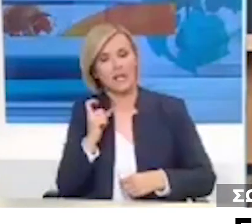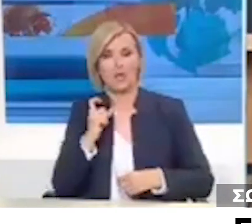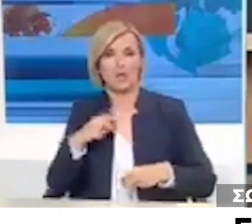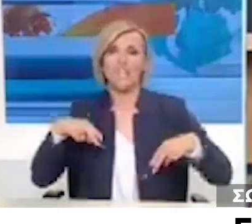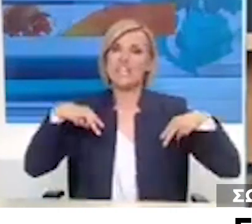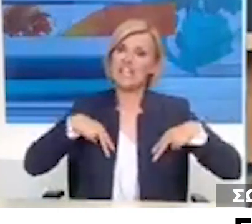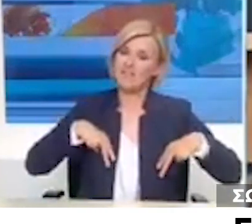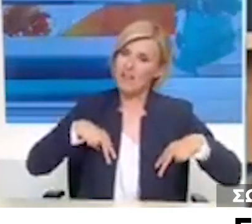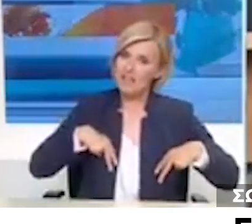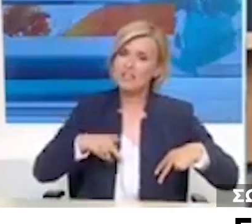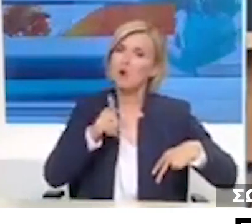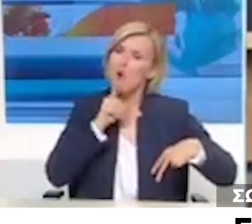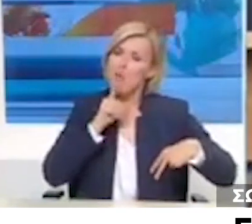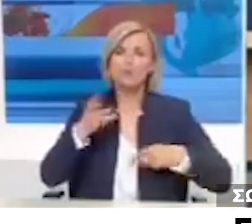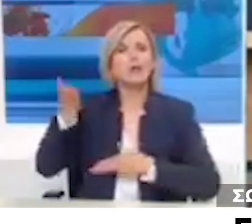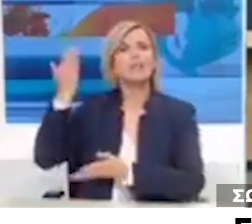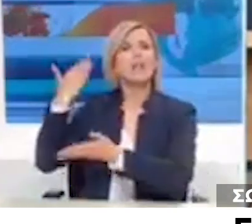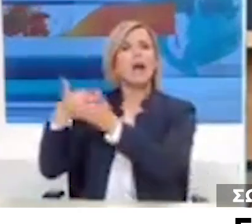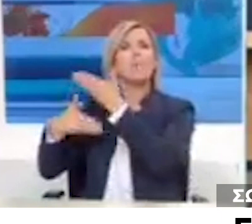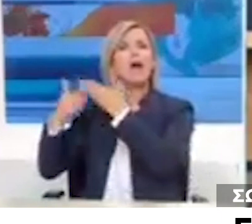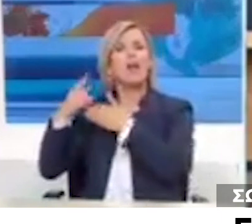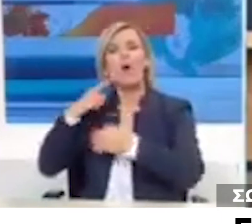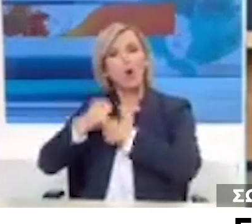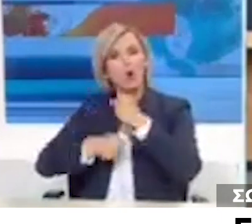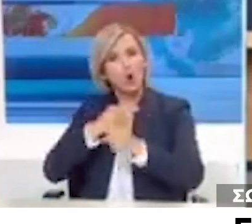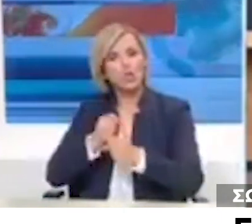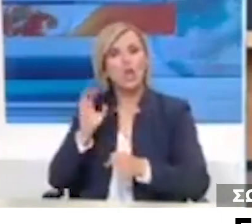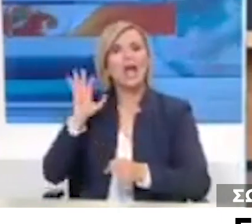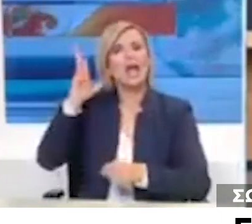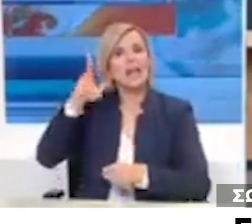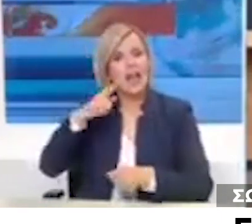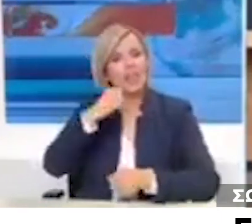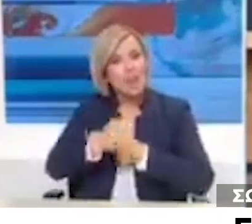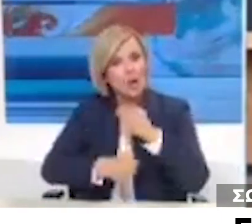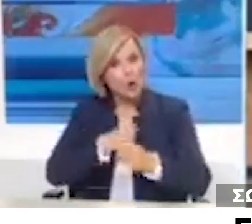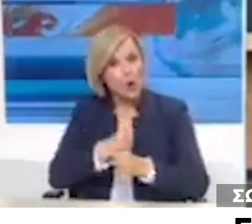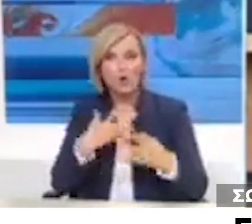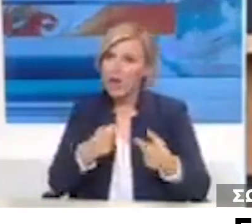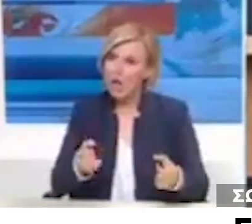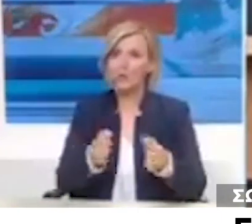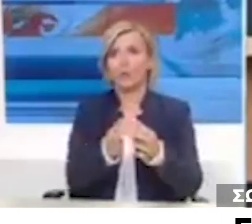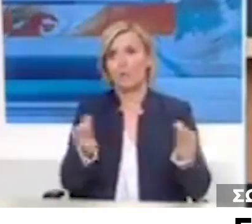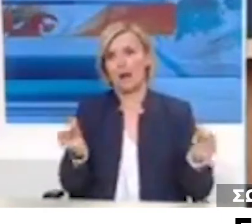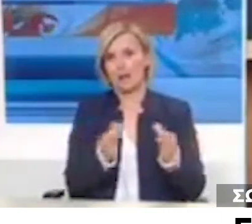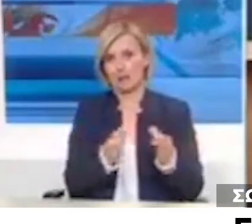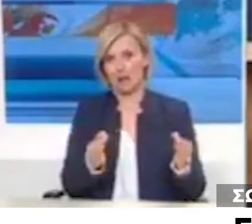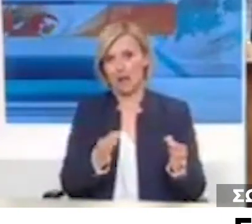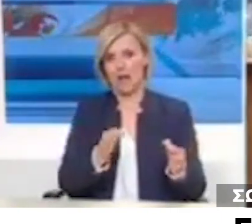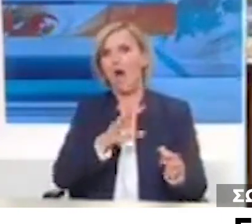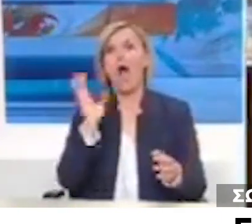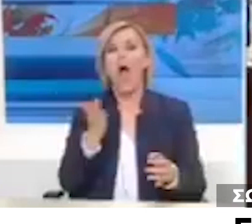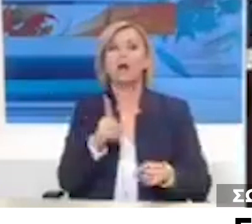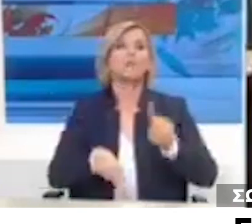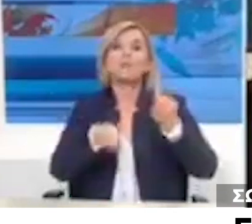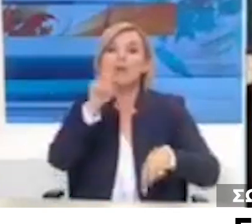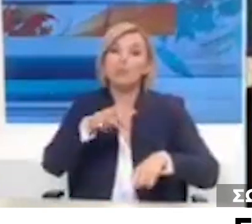και από προηγούμενες χρονιές που δίνεται κάθε χρόνο πανελλαδικές εξετάσεις έχει μέτρα για αυτούς που δεν θα συμμετέχουν σε μια εξέταση λόγω